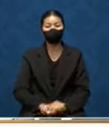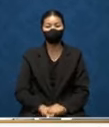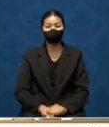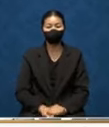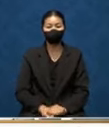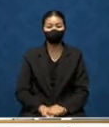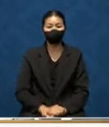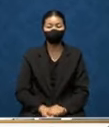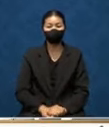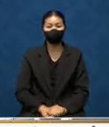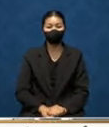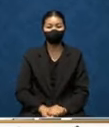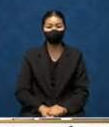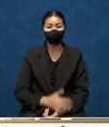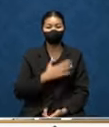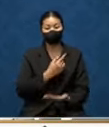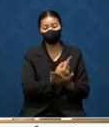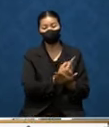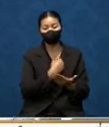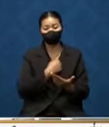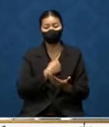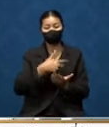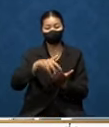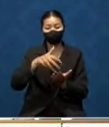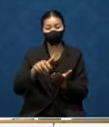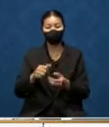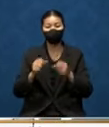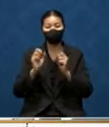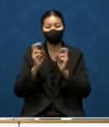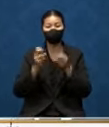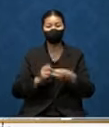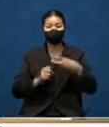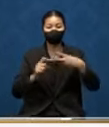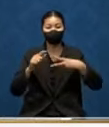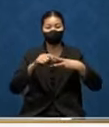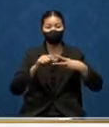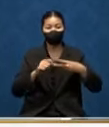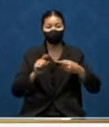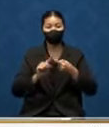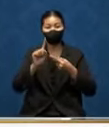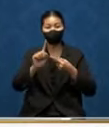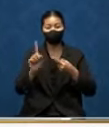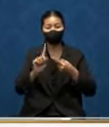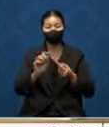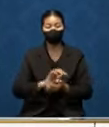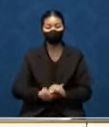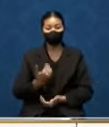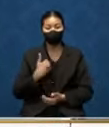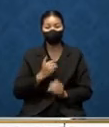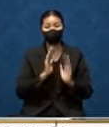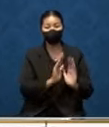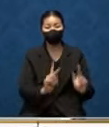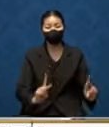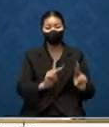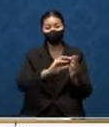ท่านประธานครับวันนี้ผมเองมีเรื่องอยู่ 2เรื่องนะครับเรื่องแรกขอฝากท่านประธานไปถึงทางกระทรวงศึกษาธิการ